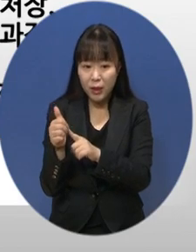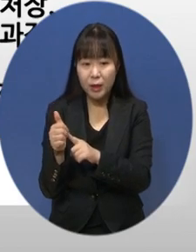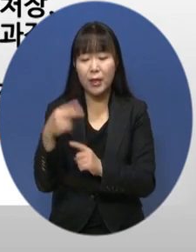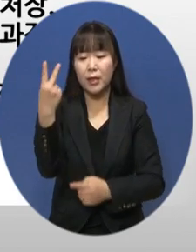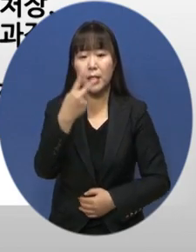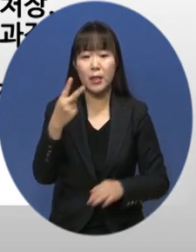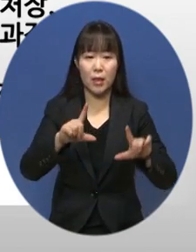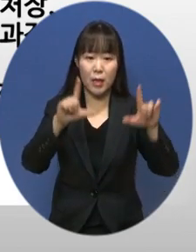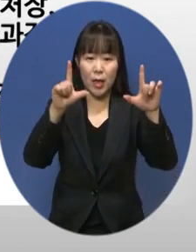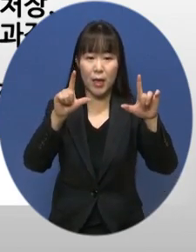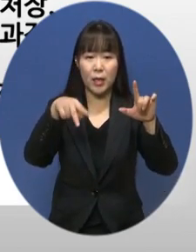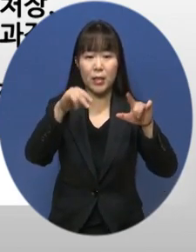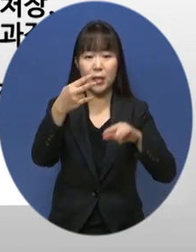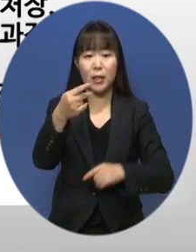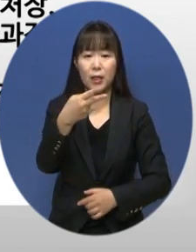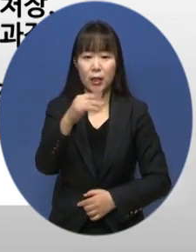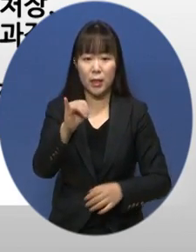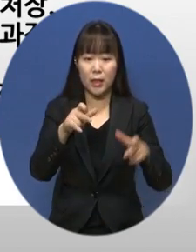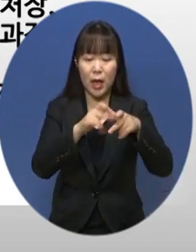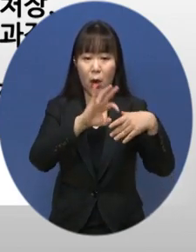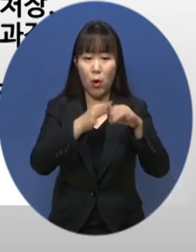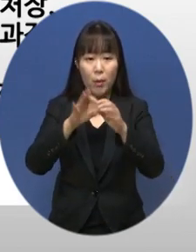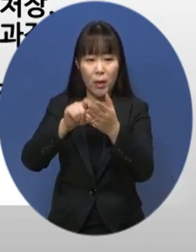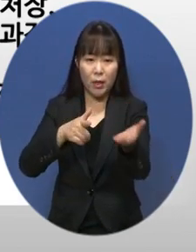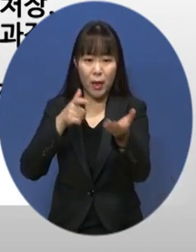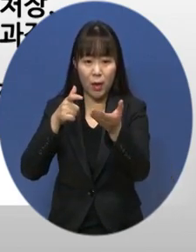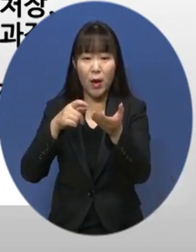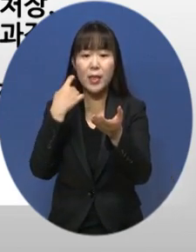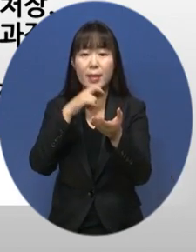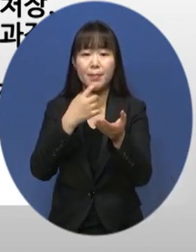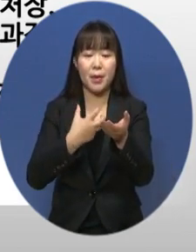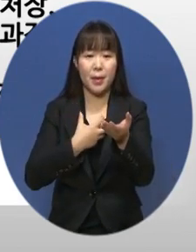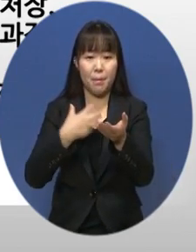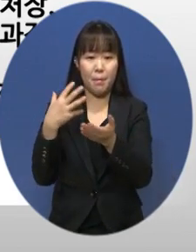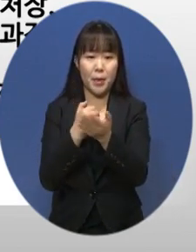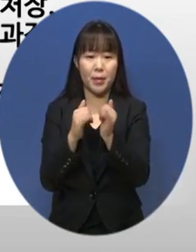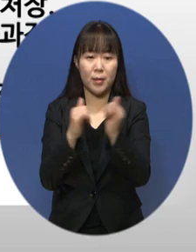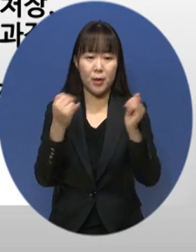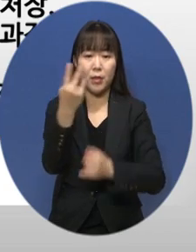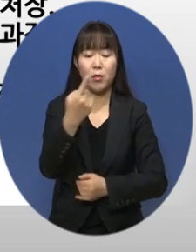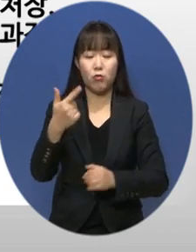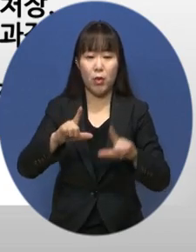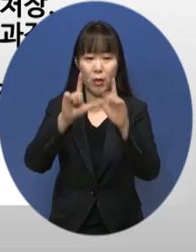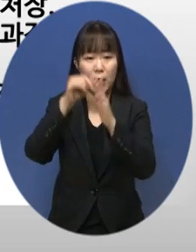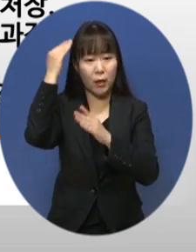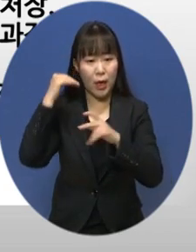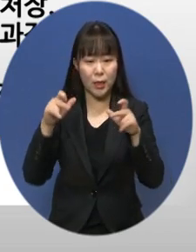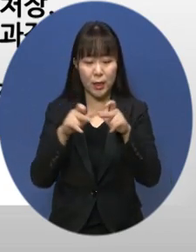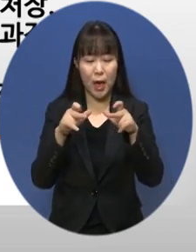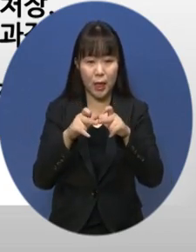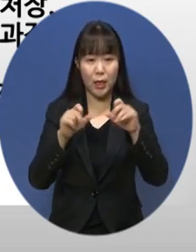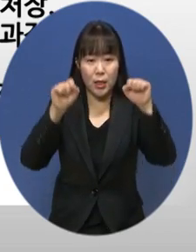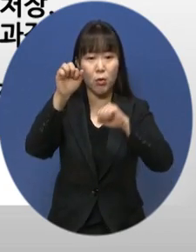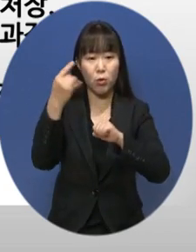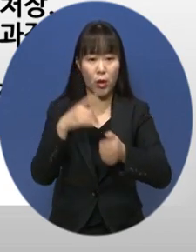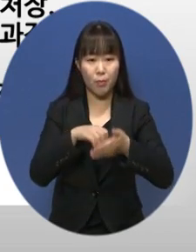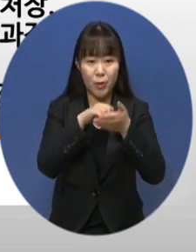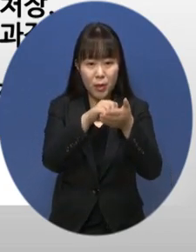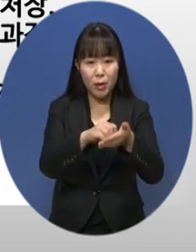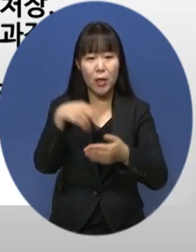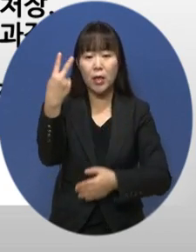2000년 시드니 패럴림픽 대회 사격 금메달리스트 출신으로 2006년 대한장애인체육회 입사해